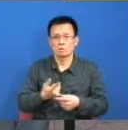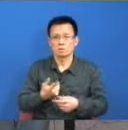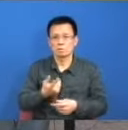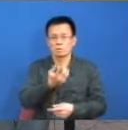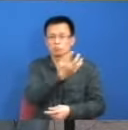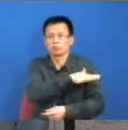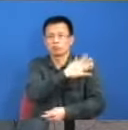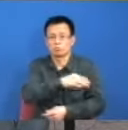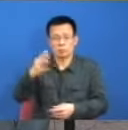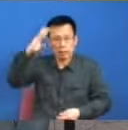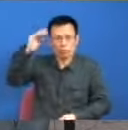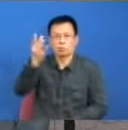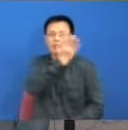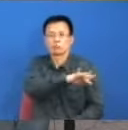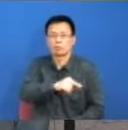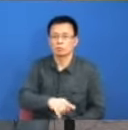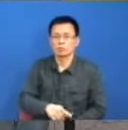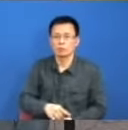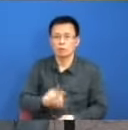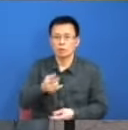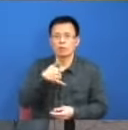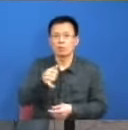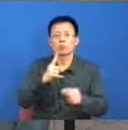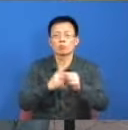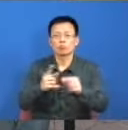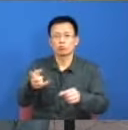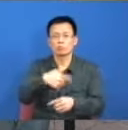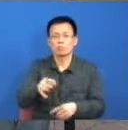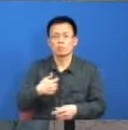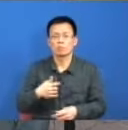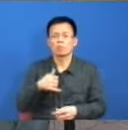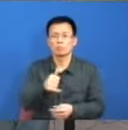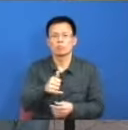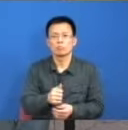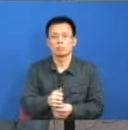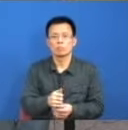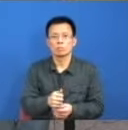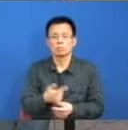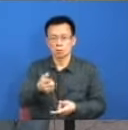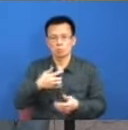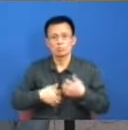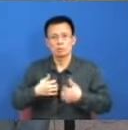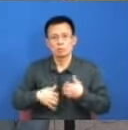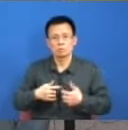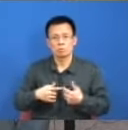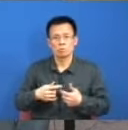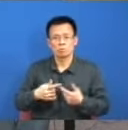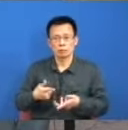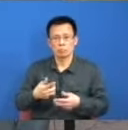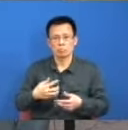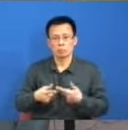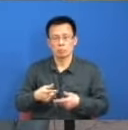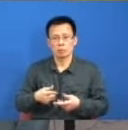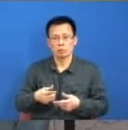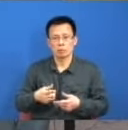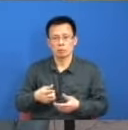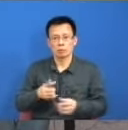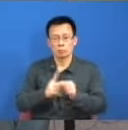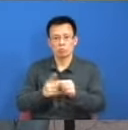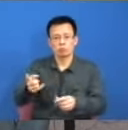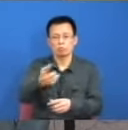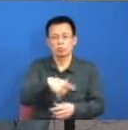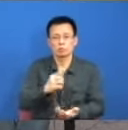嘢。你話要去中環嘅心臟地帶，我咪嚟咯。你咁緊張啊嘛，那個經濟價值同我哋冇關係嘅，佢哋認為